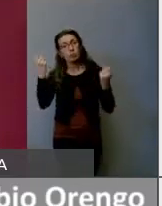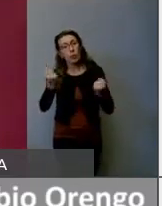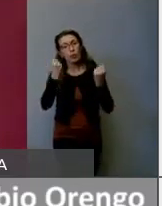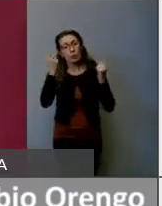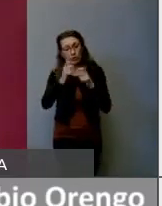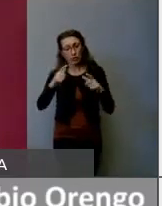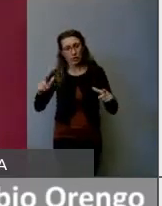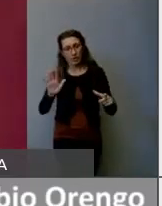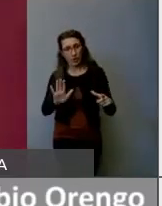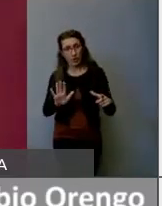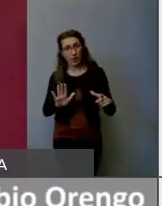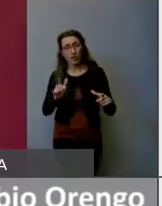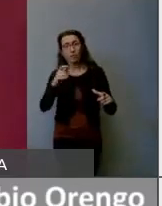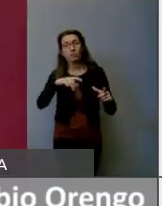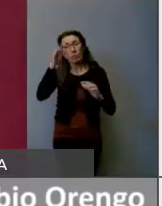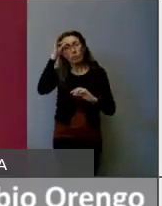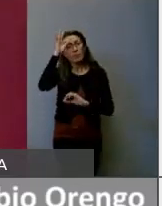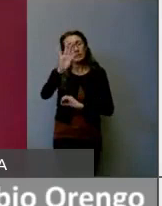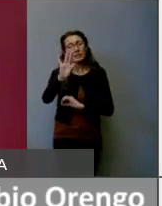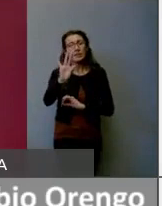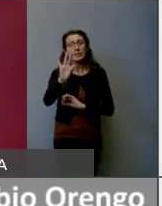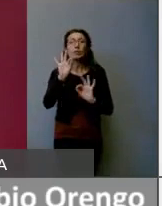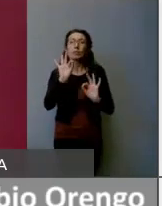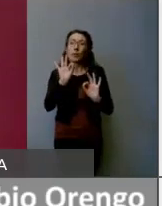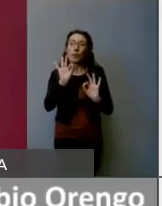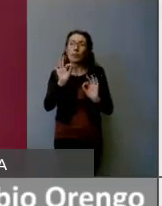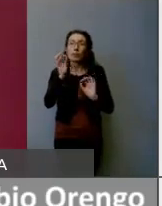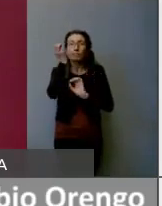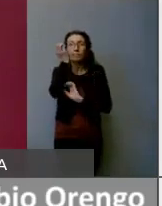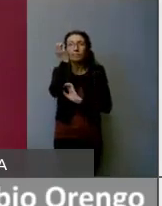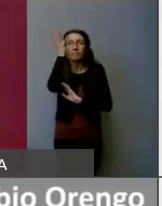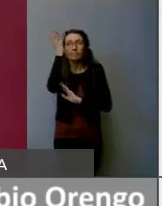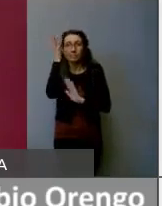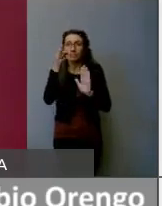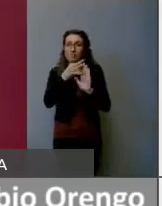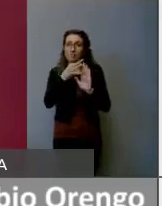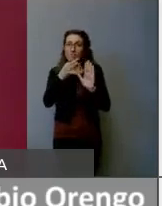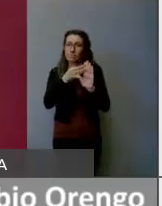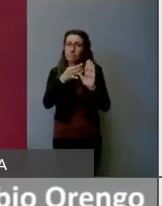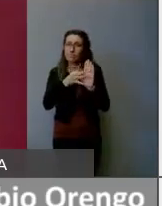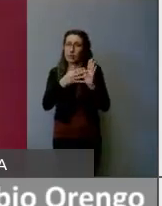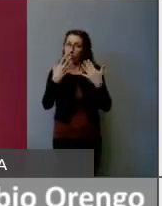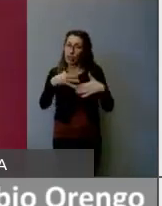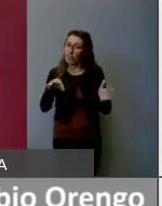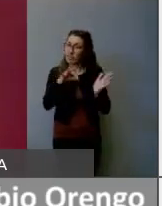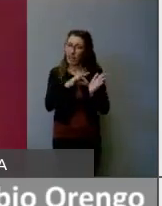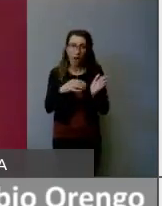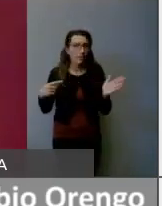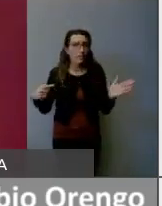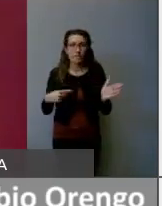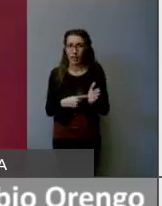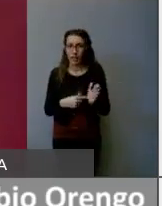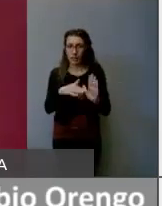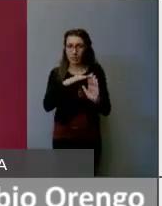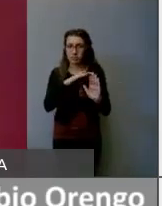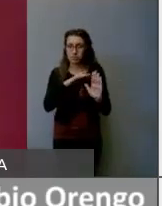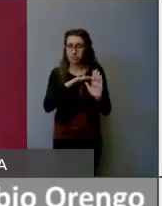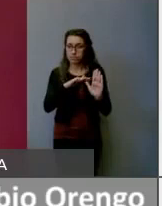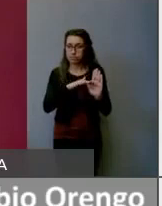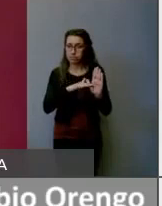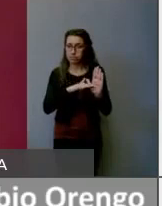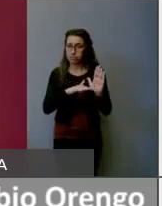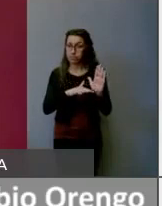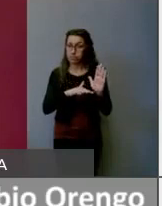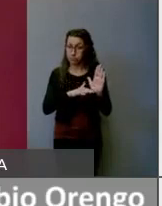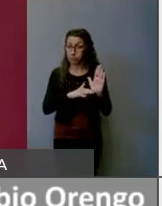lo scopo è quello di delineare delle iniziative da calendarizzare per arrivare poi al 2 ottobre